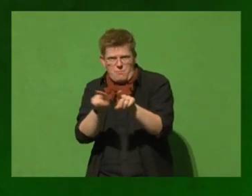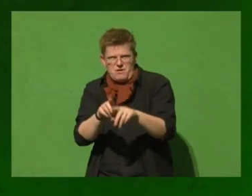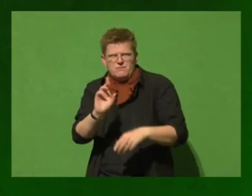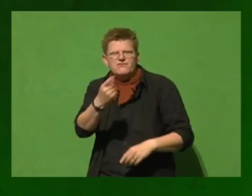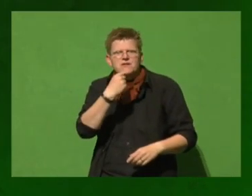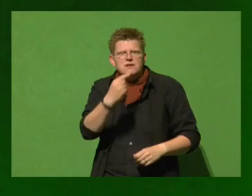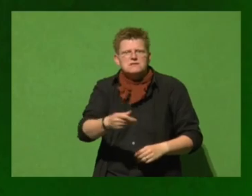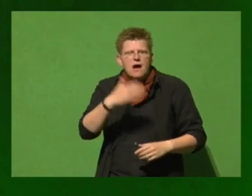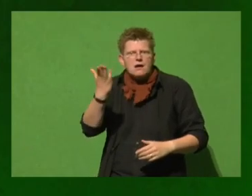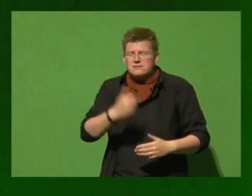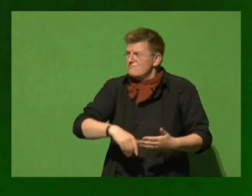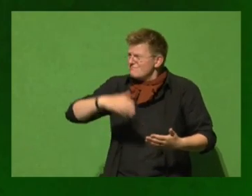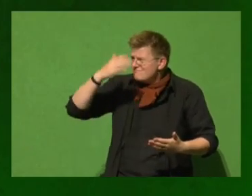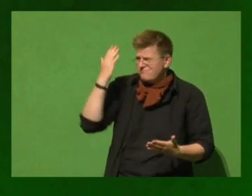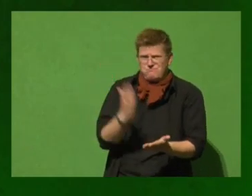Massenüberwachung, einen